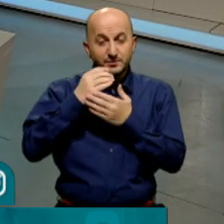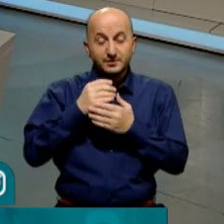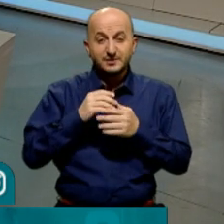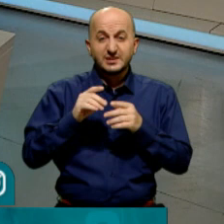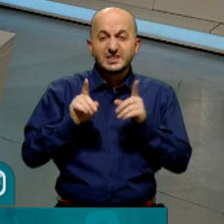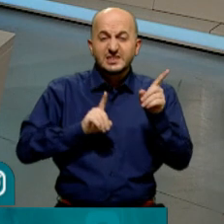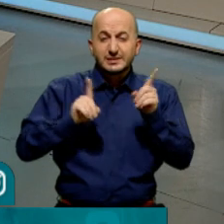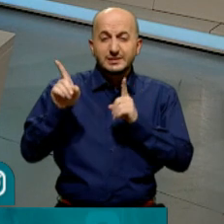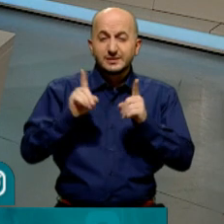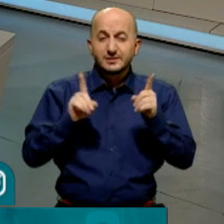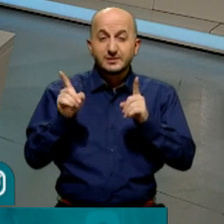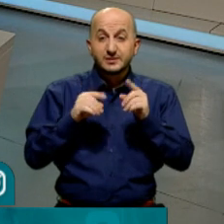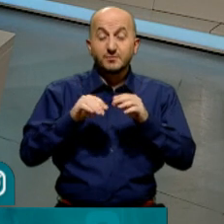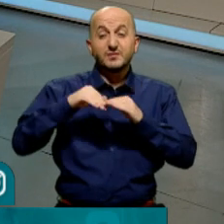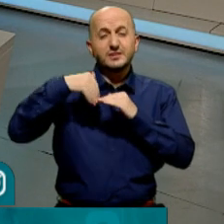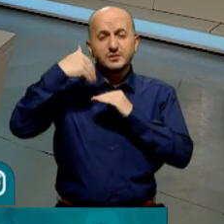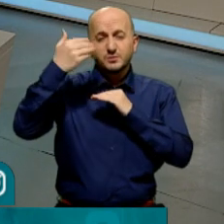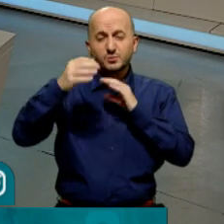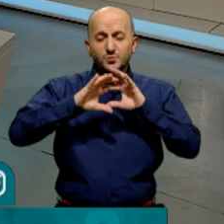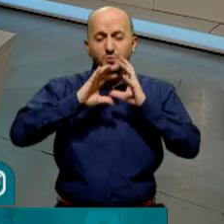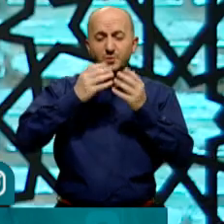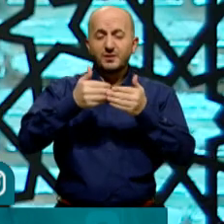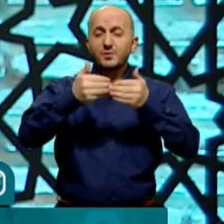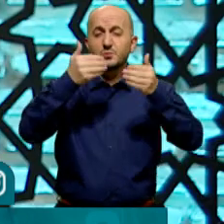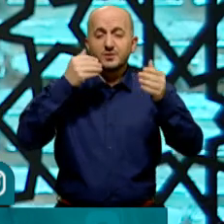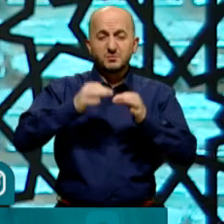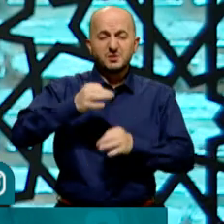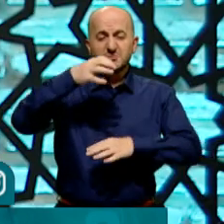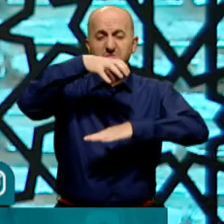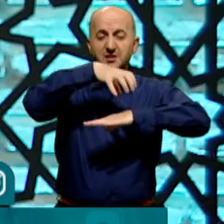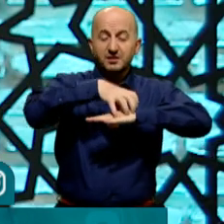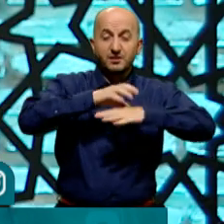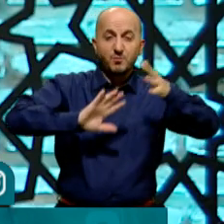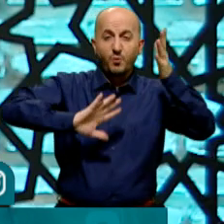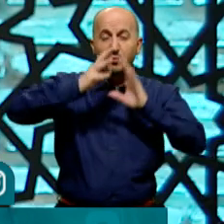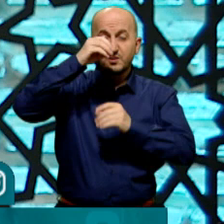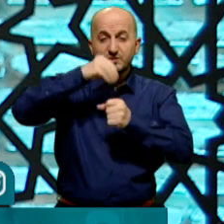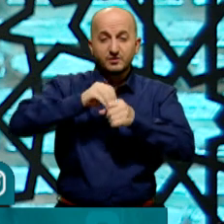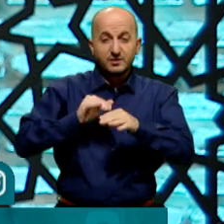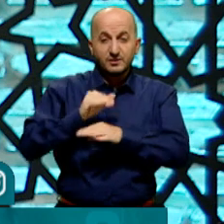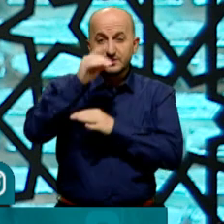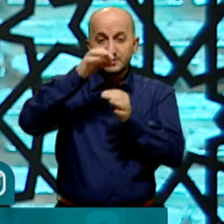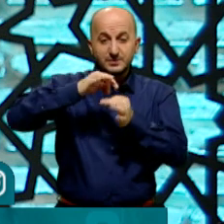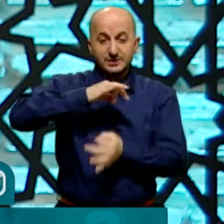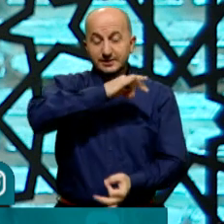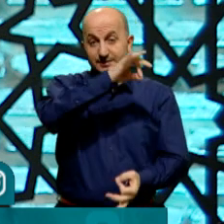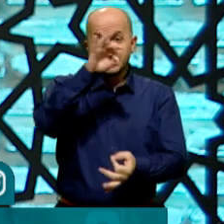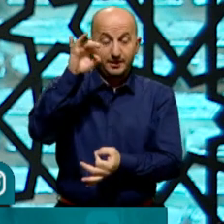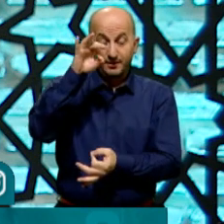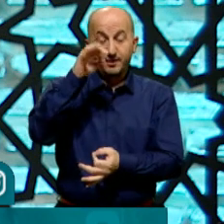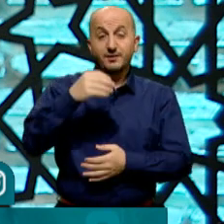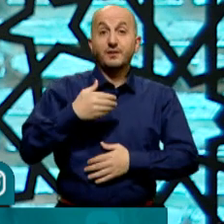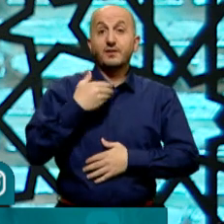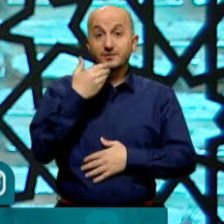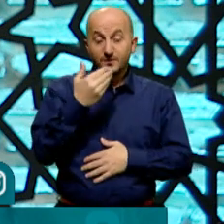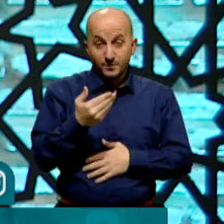İletişim araçlarından ve dış dünyadan uzak bir kişi, örneğin bir adada ya da bir ormanda yaşayan yerli insanları kastediyorum